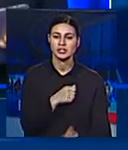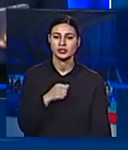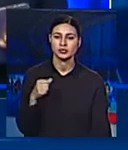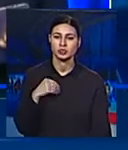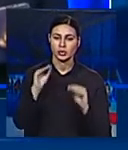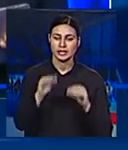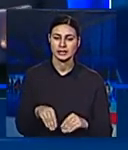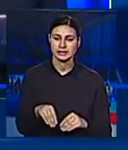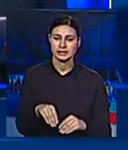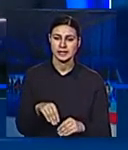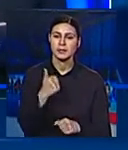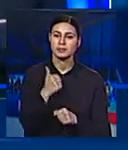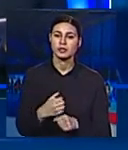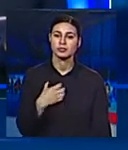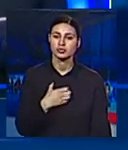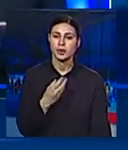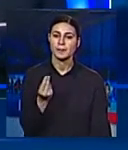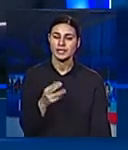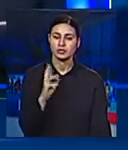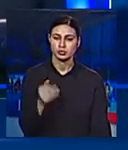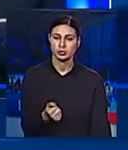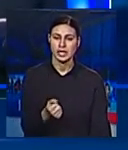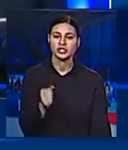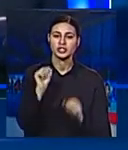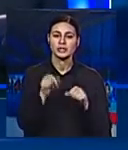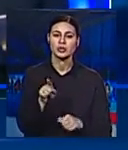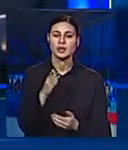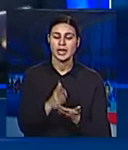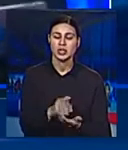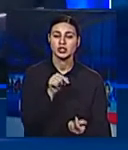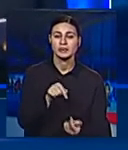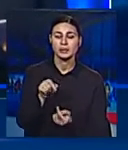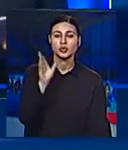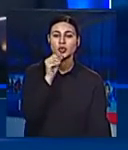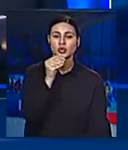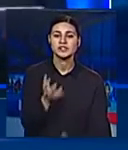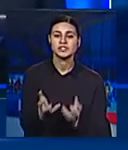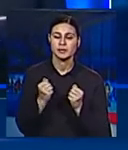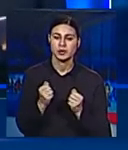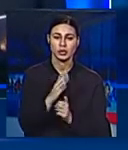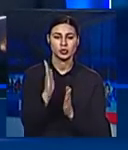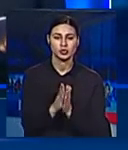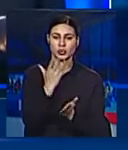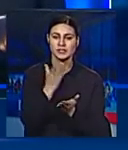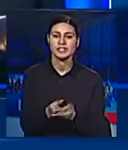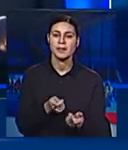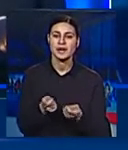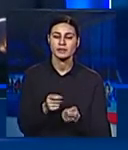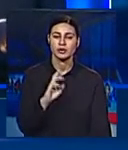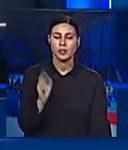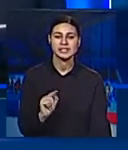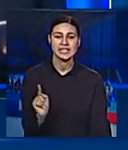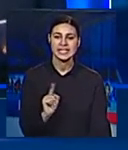განსაზღვრონ პრიორიტეტები და განკარგონ ფინანსური და მატერიალური რესურსები. შესაბამისად, როდისთვის მივიღებთ სრულ თვითმმართველობას და